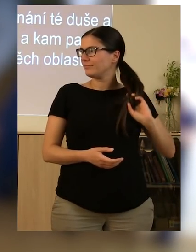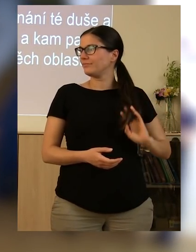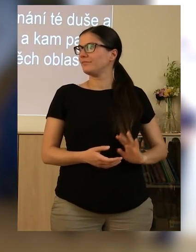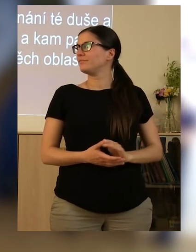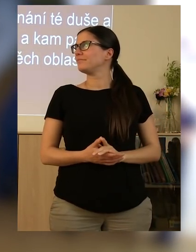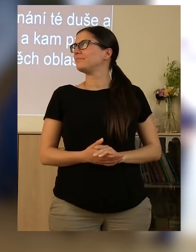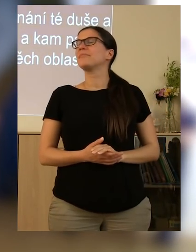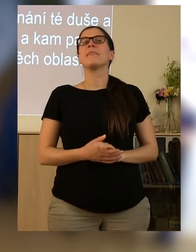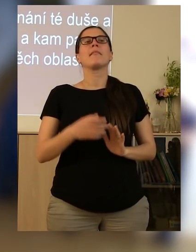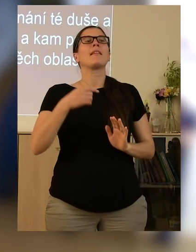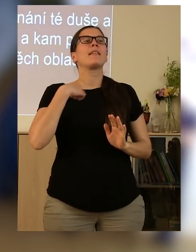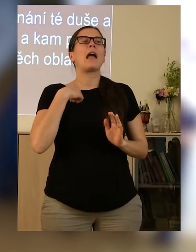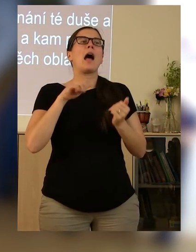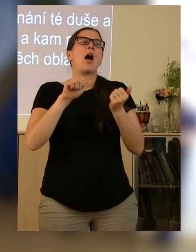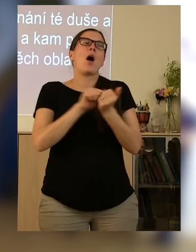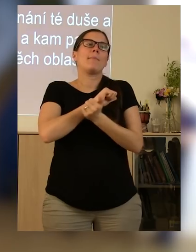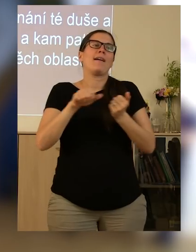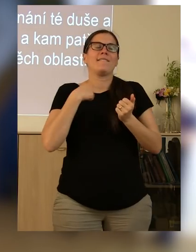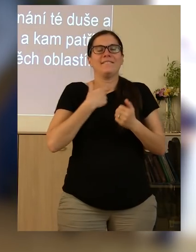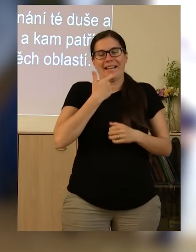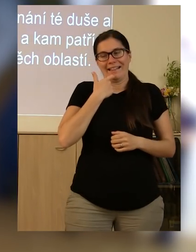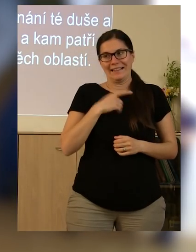Nerad se opakuju.